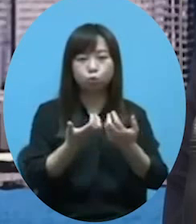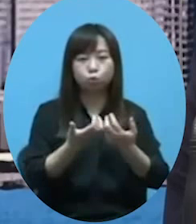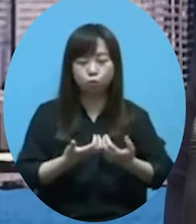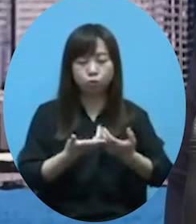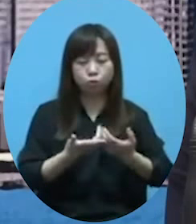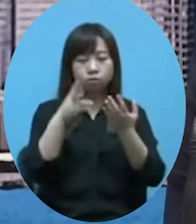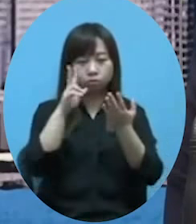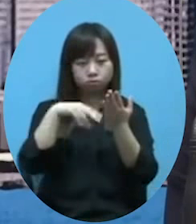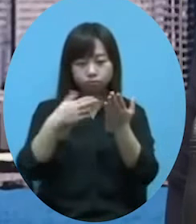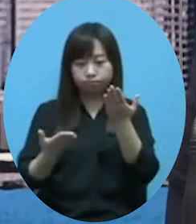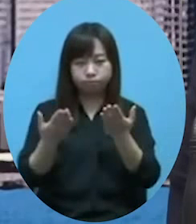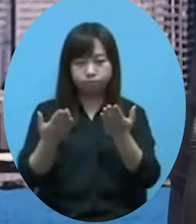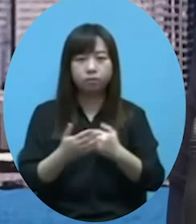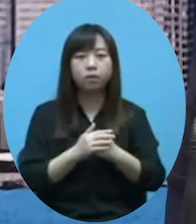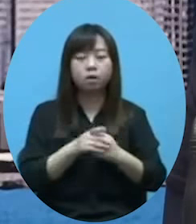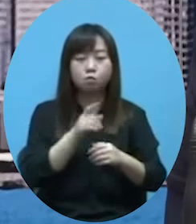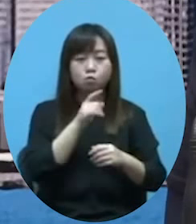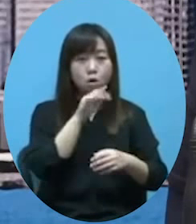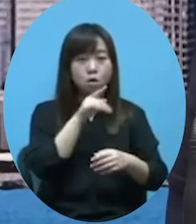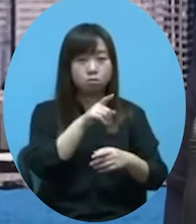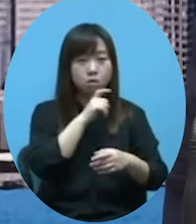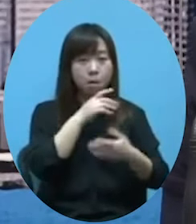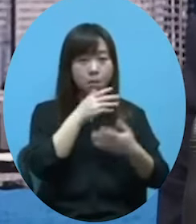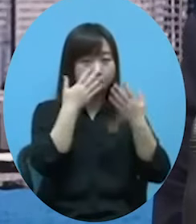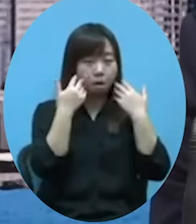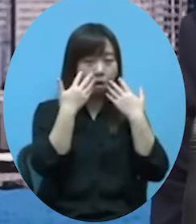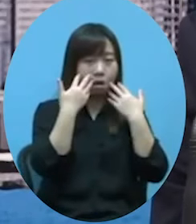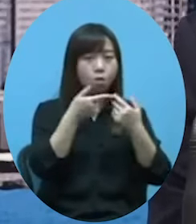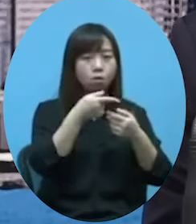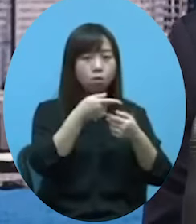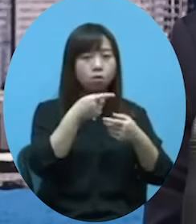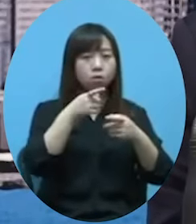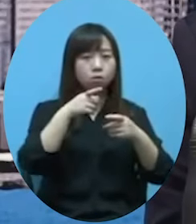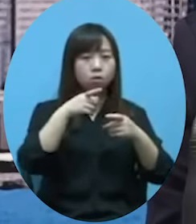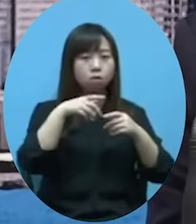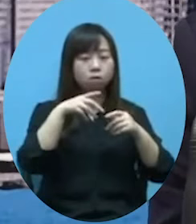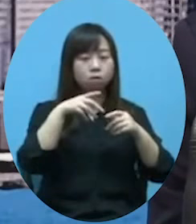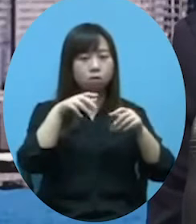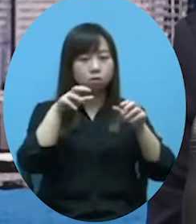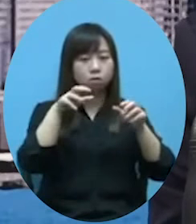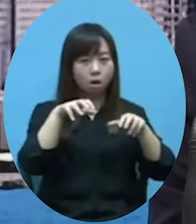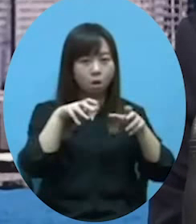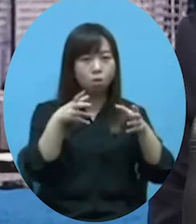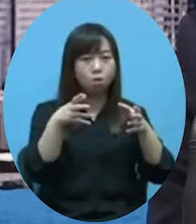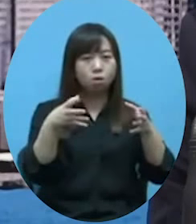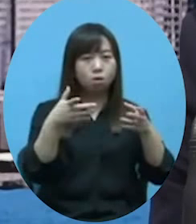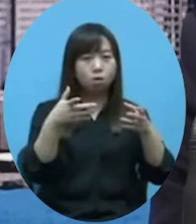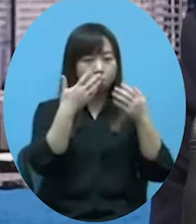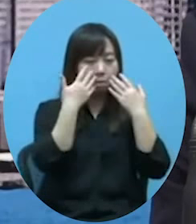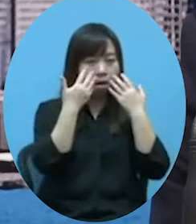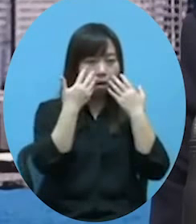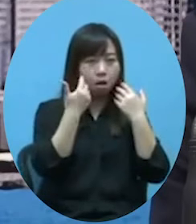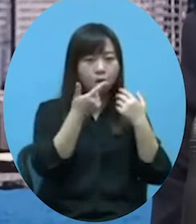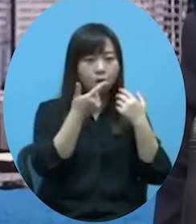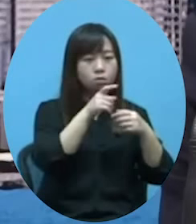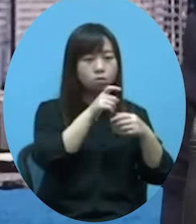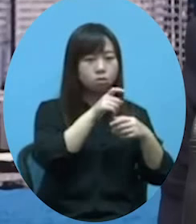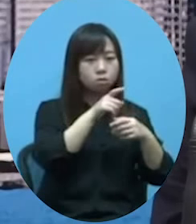算有陽性的貓隻和陰性的貓雀就算放在一起都